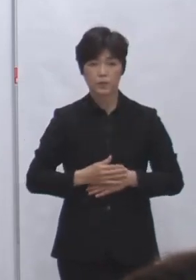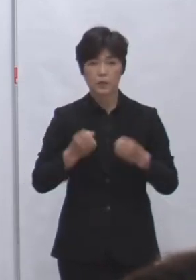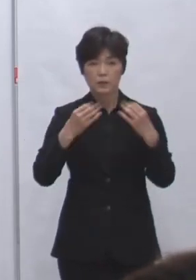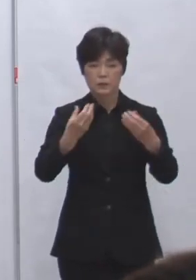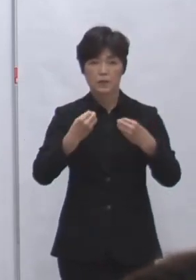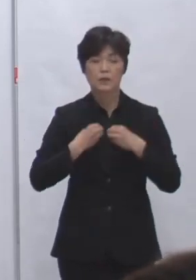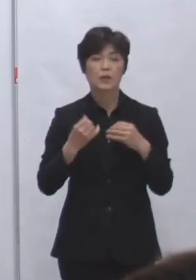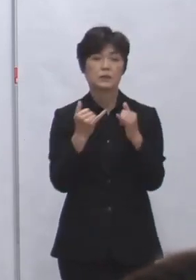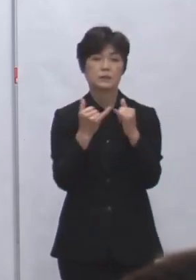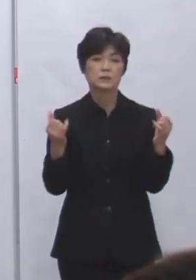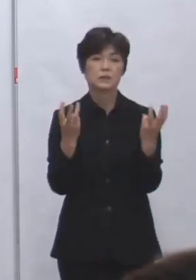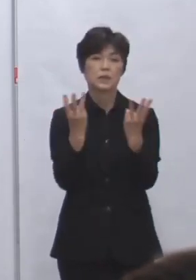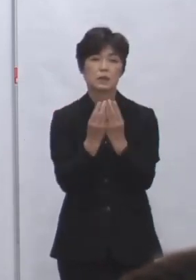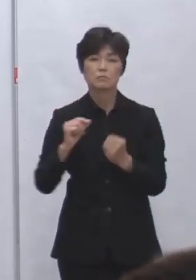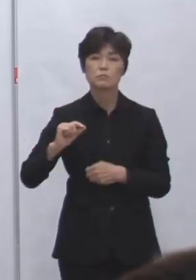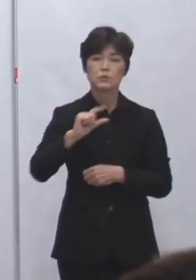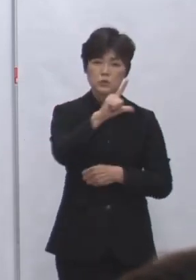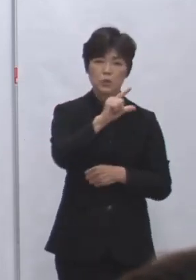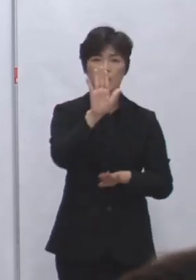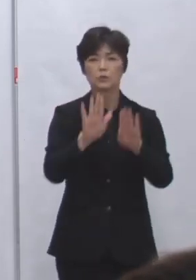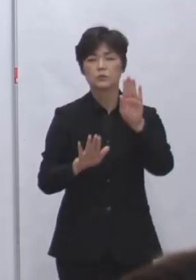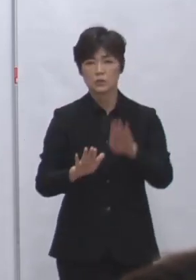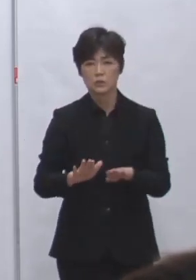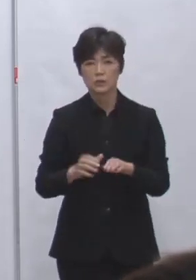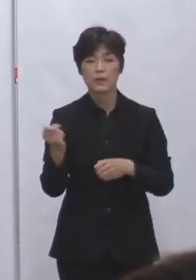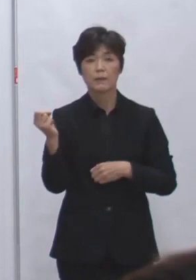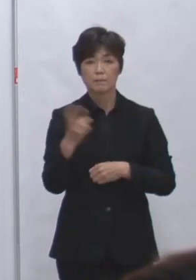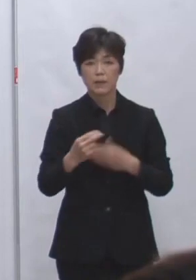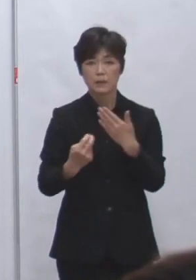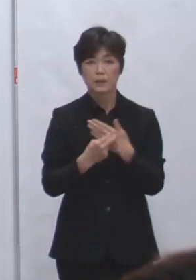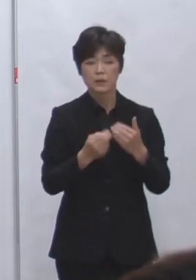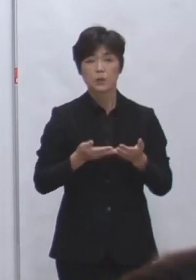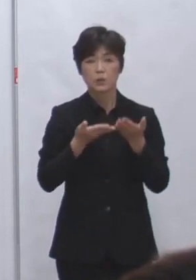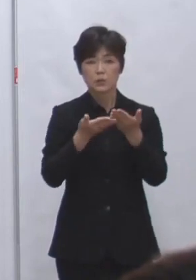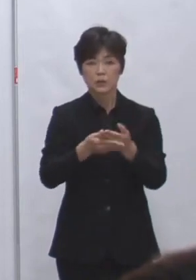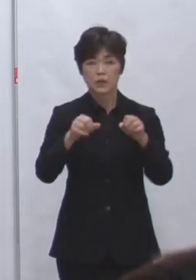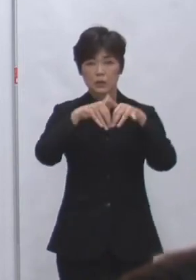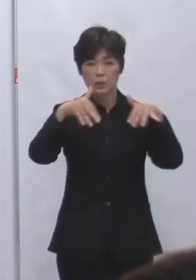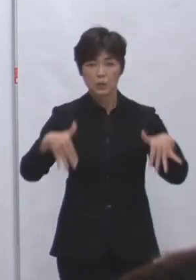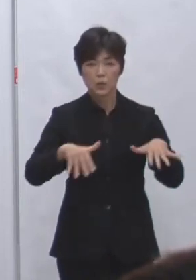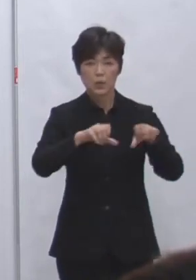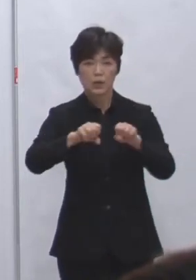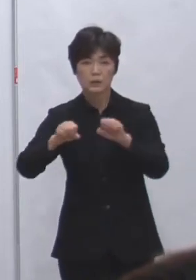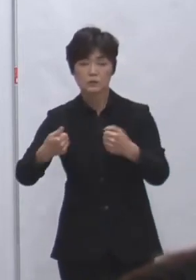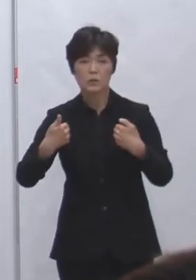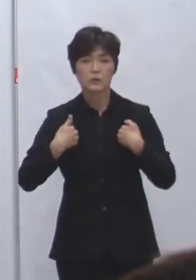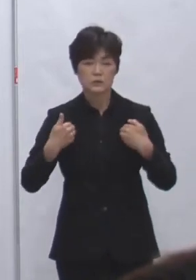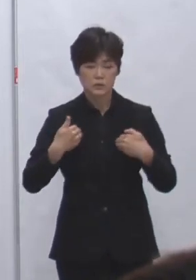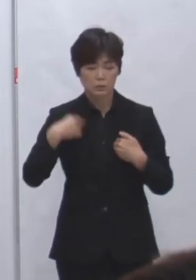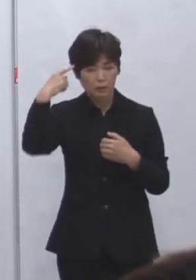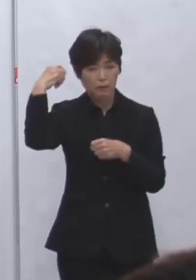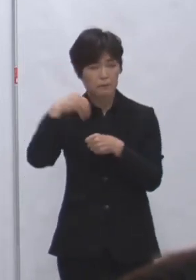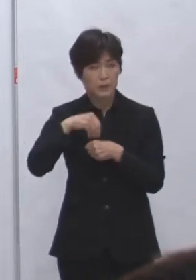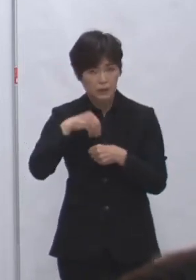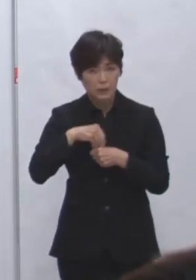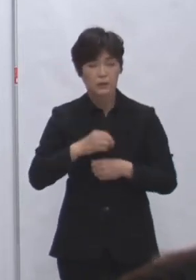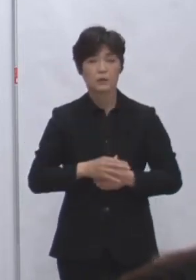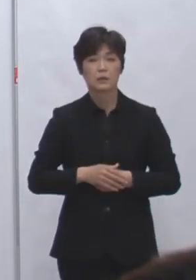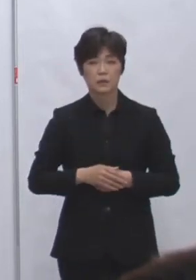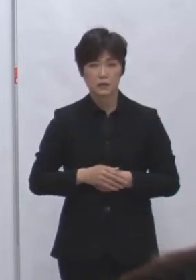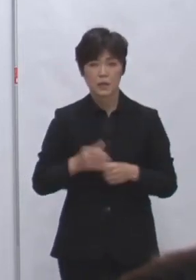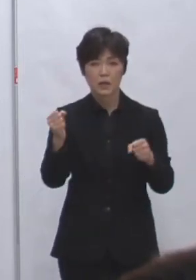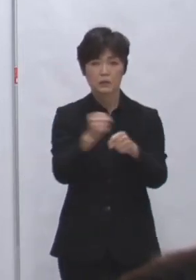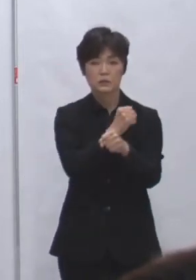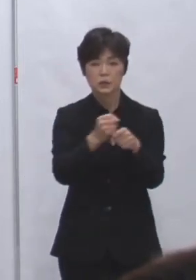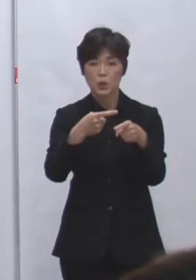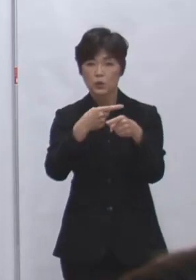規感染者数の増加傾向、並びに医療提供体制を確保しなくてはならないという状況を踏まえまして、事業